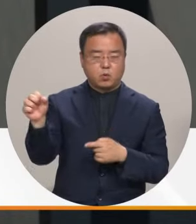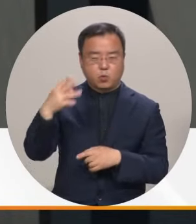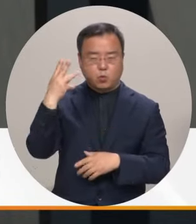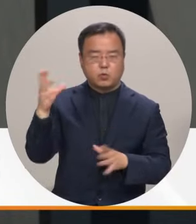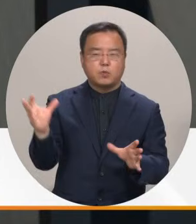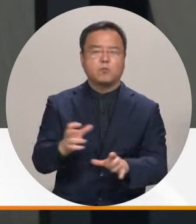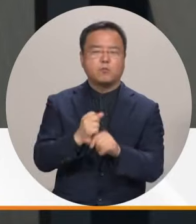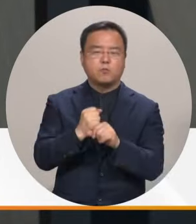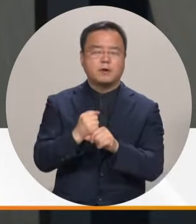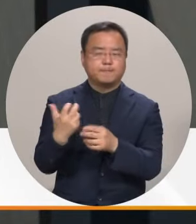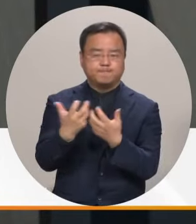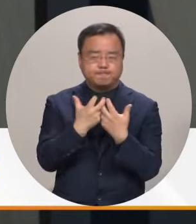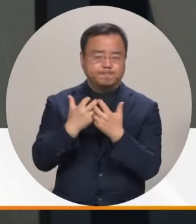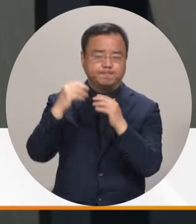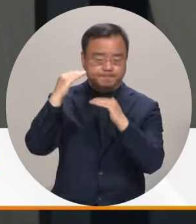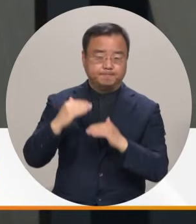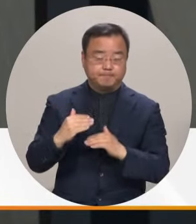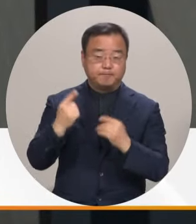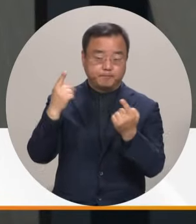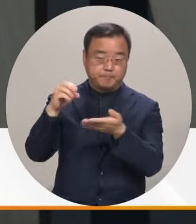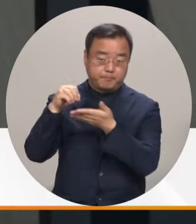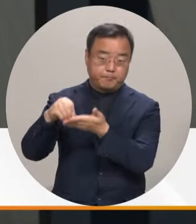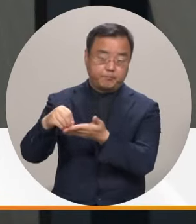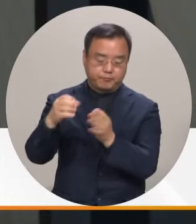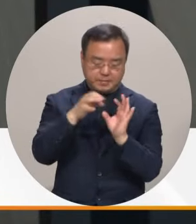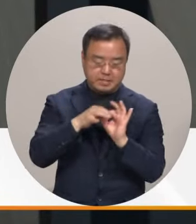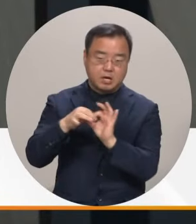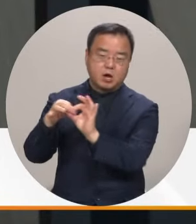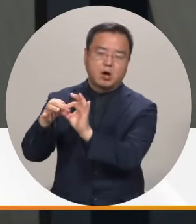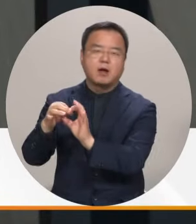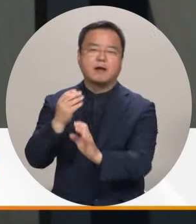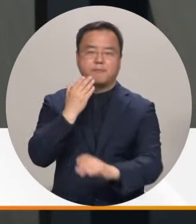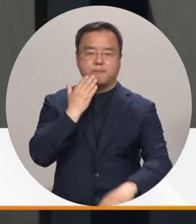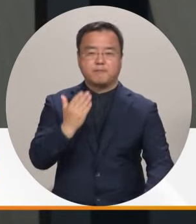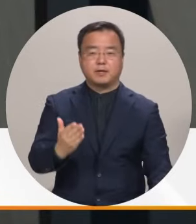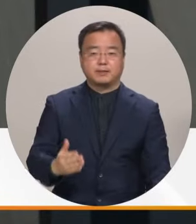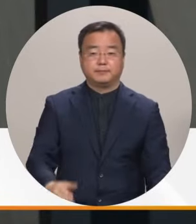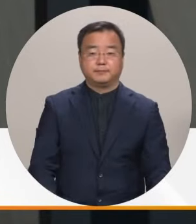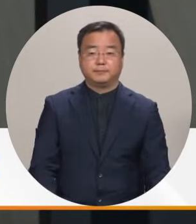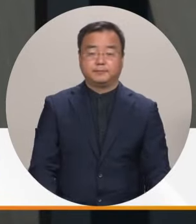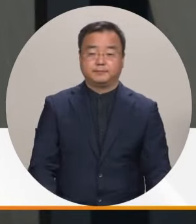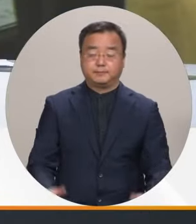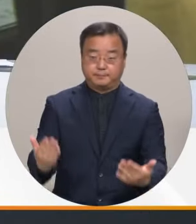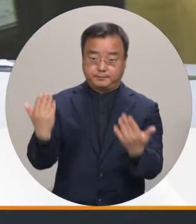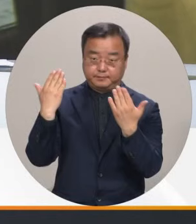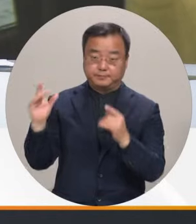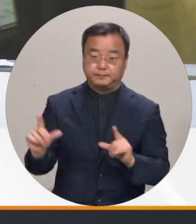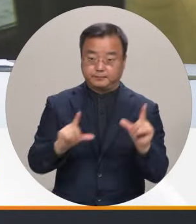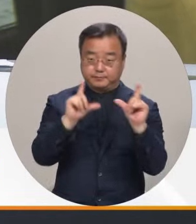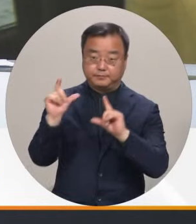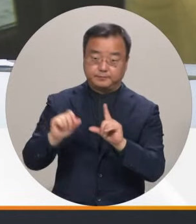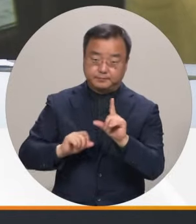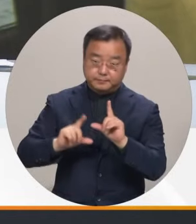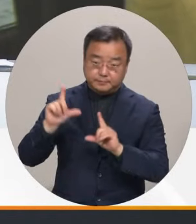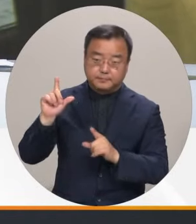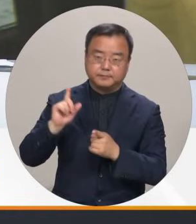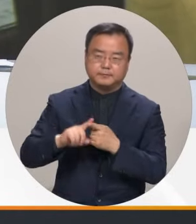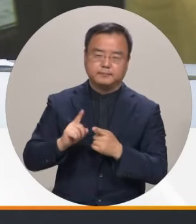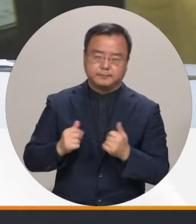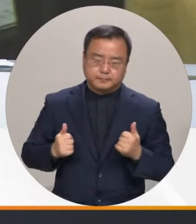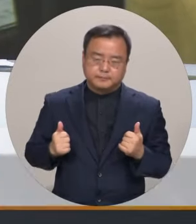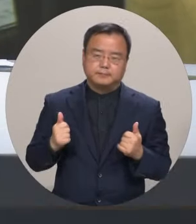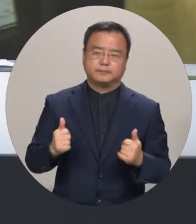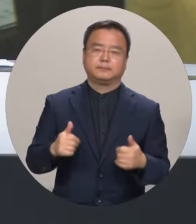준비를 하고 대학 진학까지 연결될 수 있지 않을까 싶습니다네 학교 생활 전반에 아주 충실히 최선을 다할